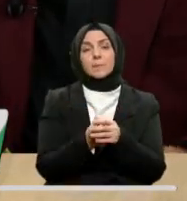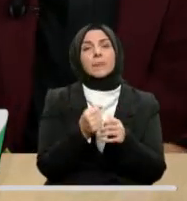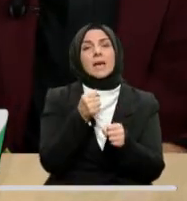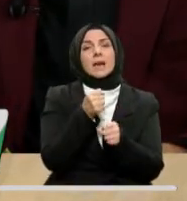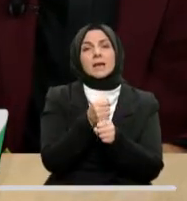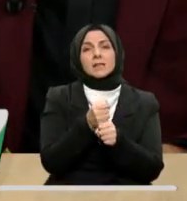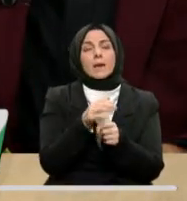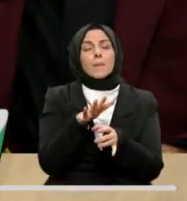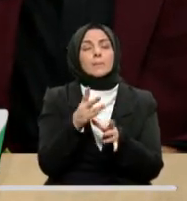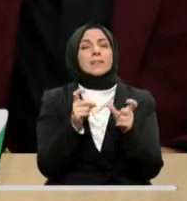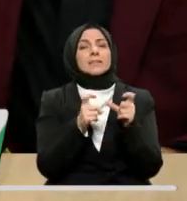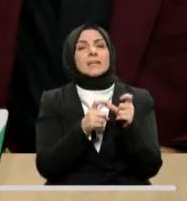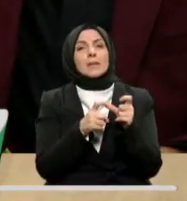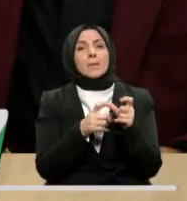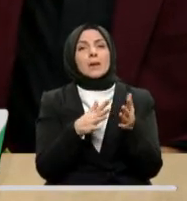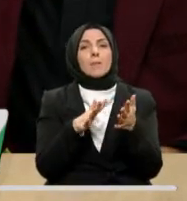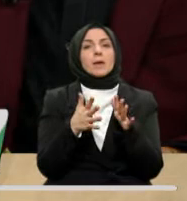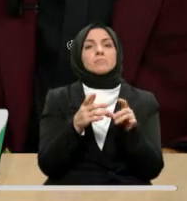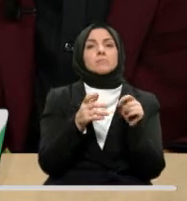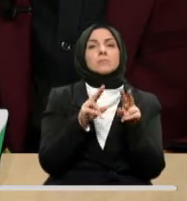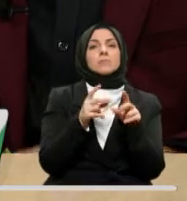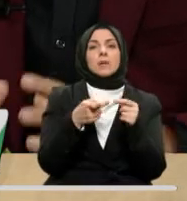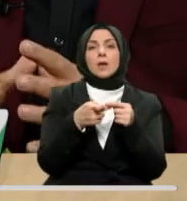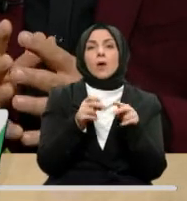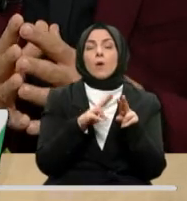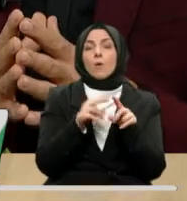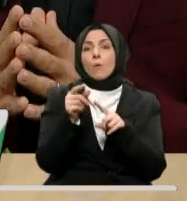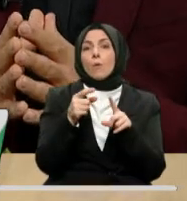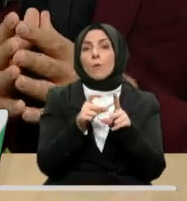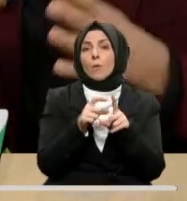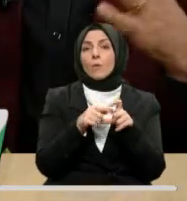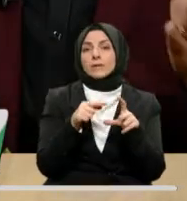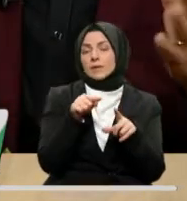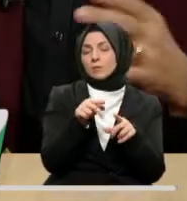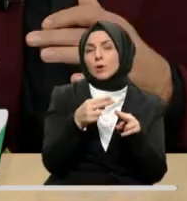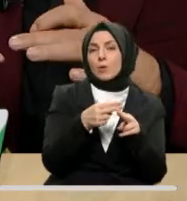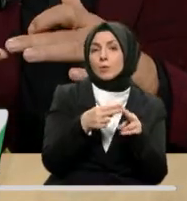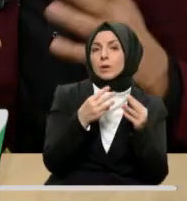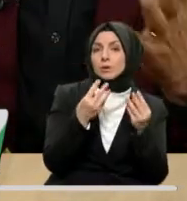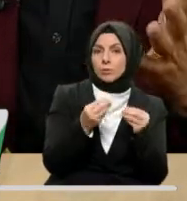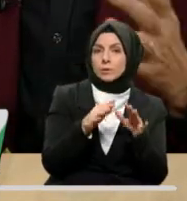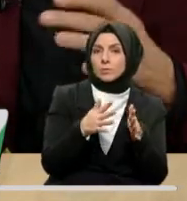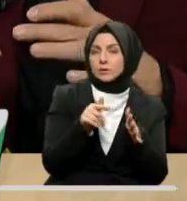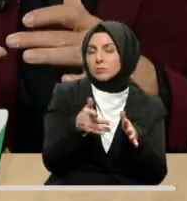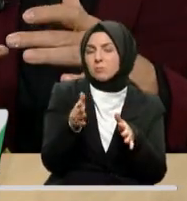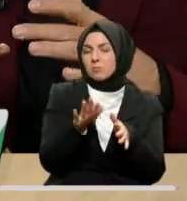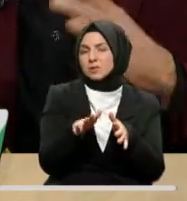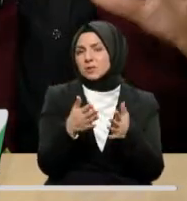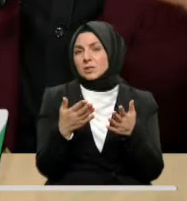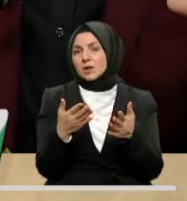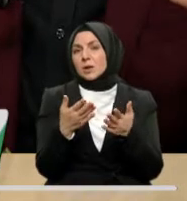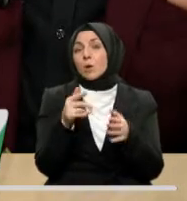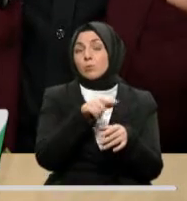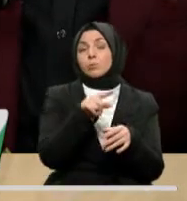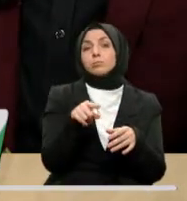siklamen hemen yanımızda o ki de bakın hemen önümüzde bunları örnek verebiliriz Bunun dışında neler örnek veriyorum